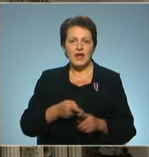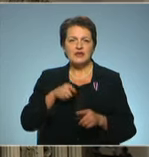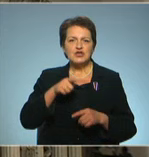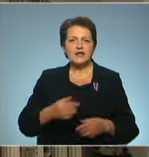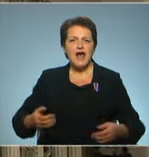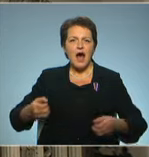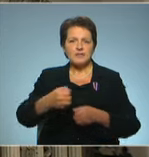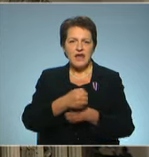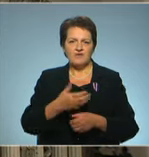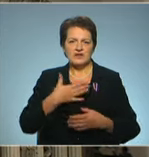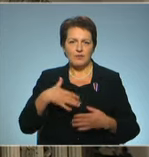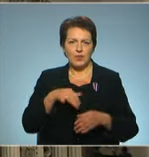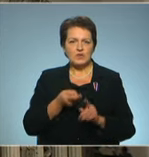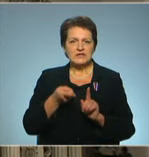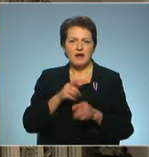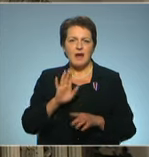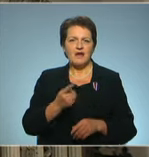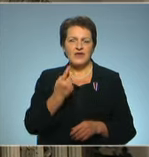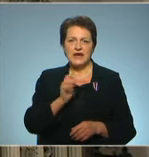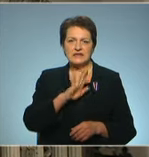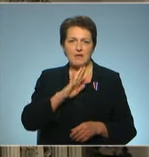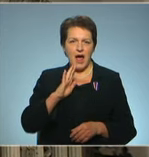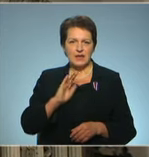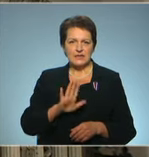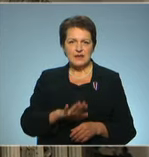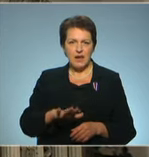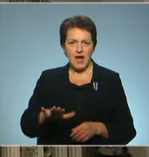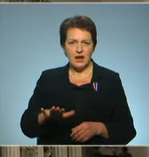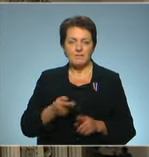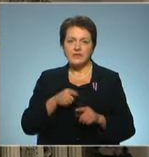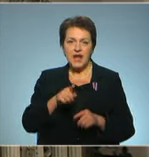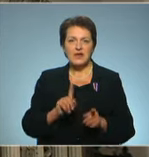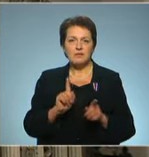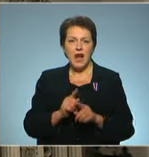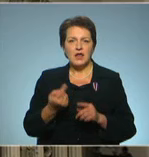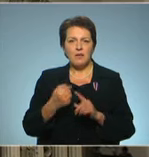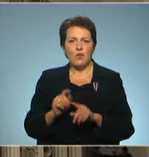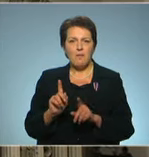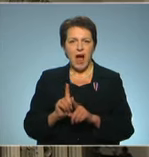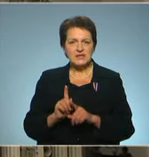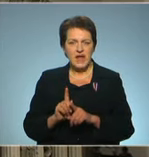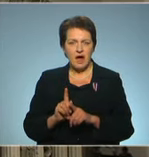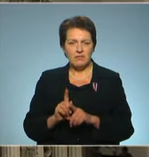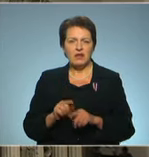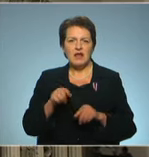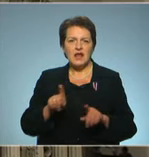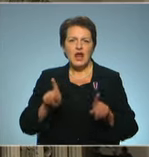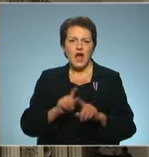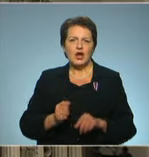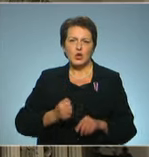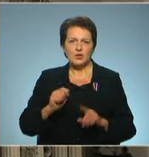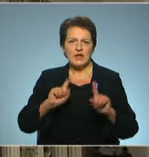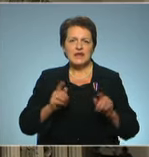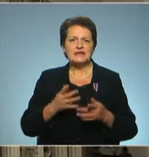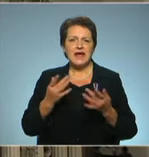Šāds apskāviens mūs darītu par vienas mātes bērniem, tātad brāļiem un māsām. Tad arī grūtās lietas